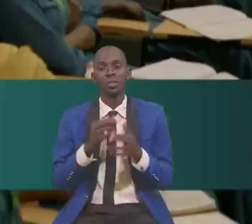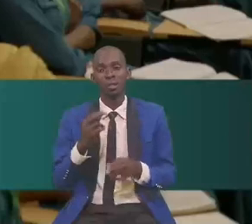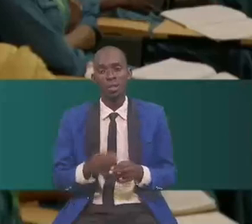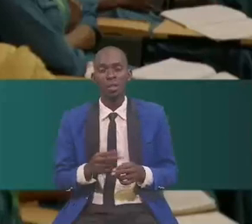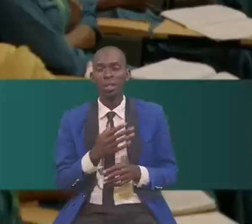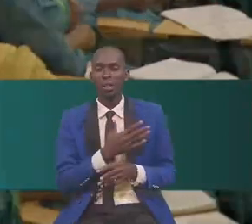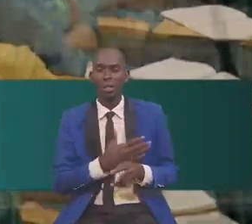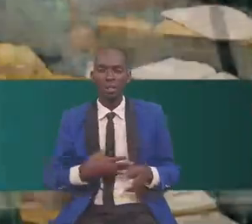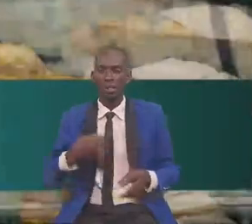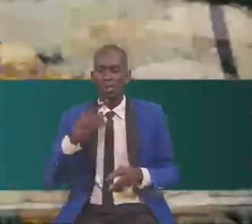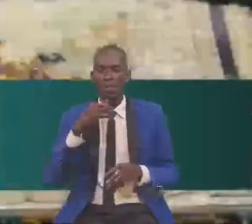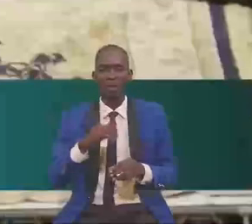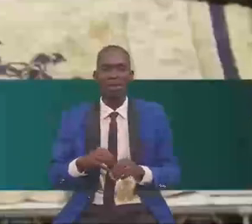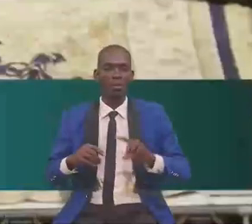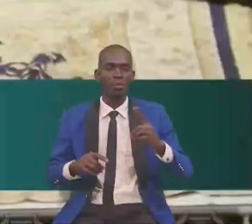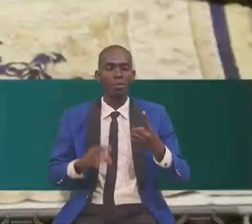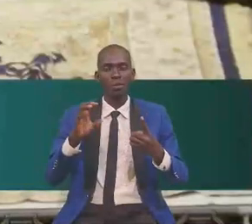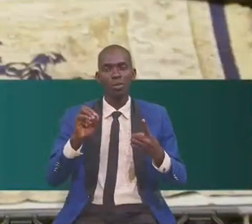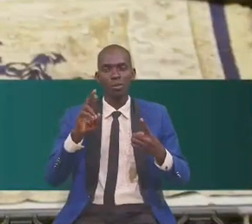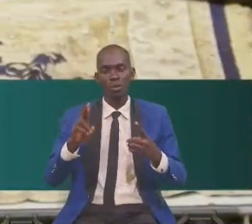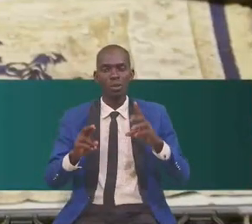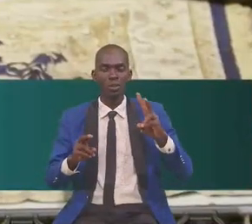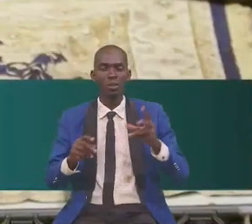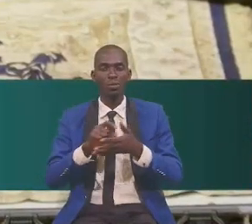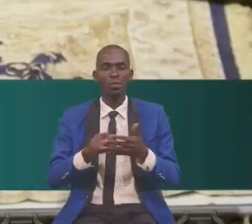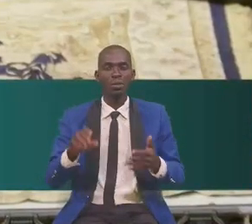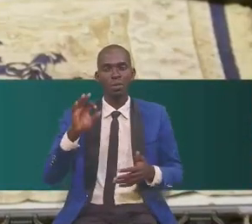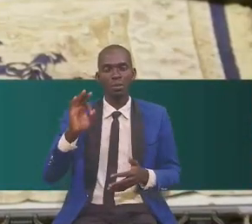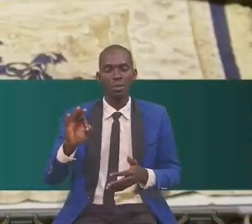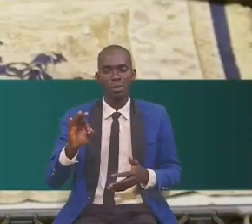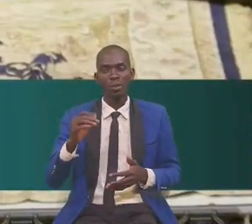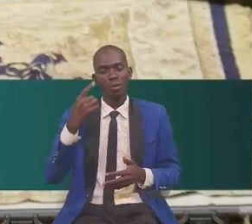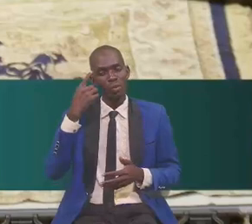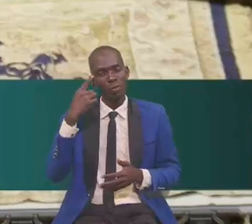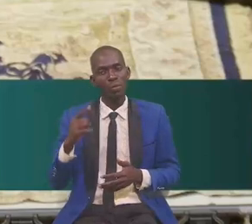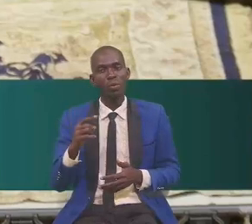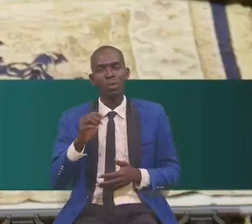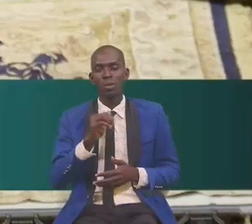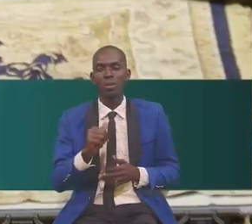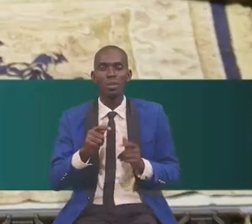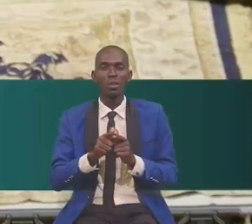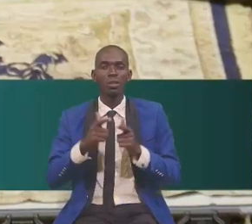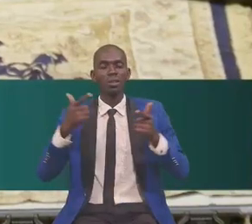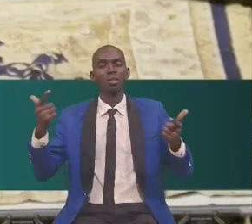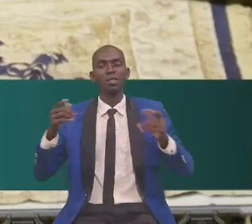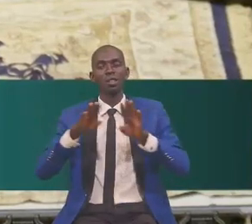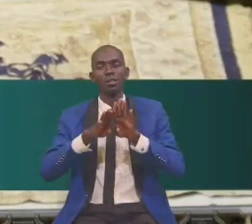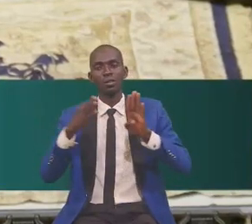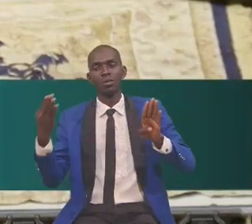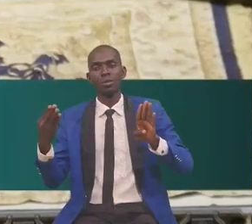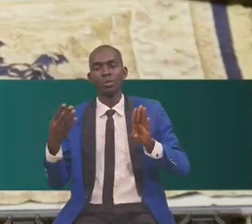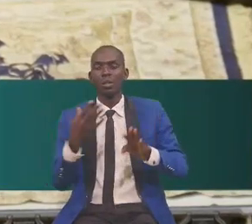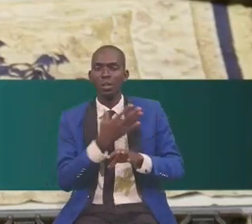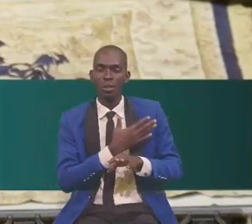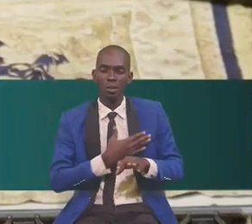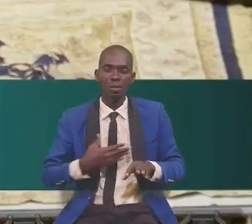Et en 1 Corinthiens chapitre 16, 9, car une porte grande et d'un accès